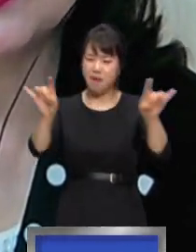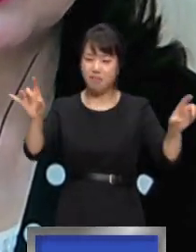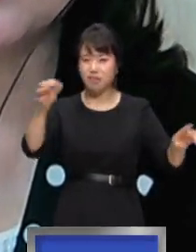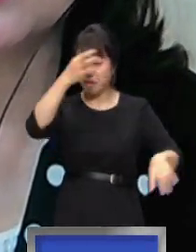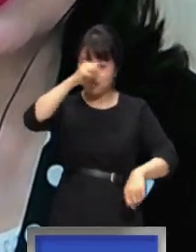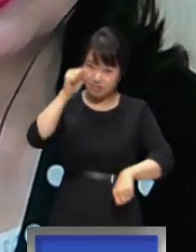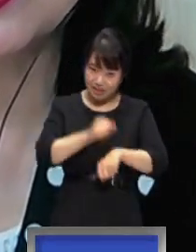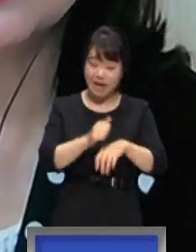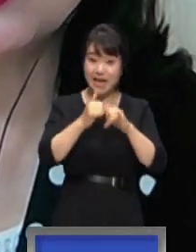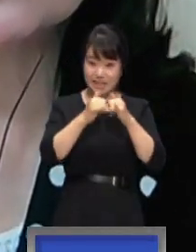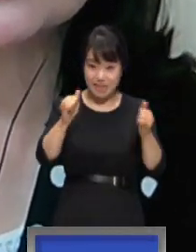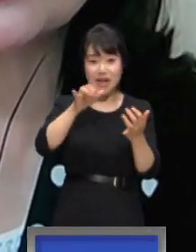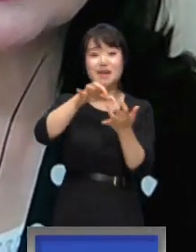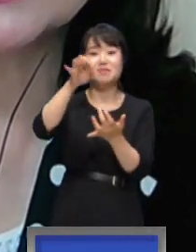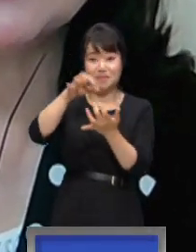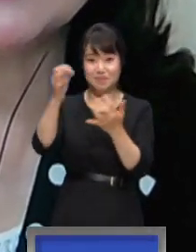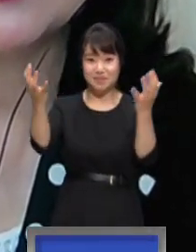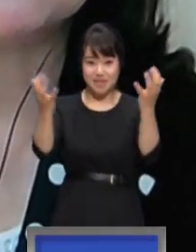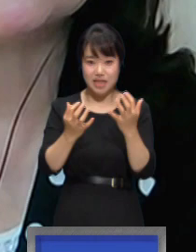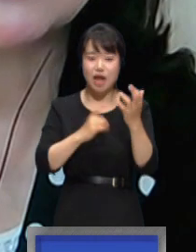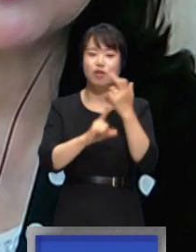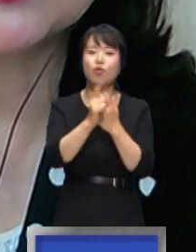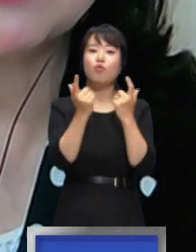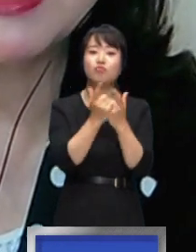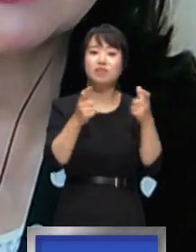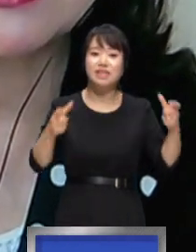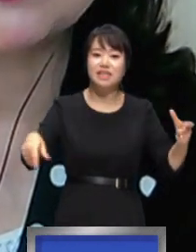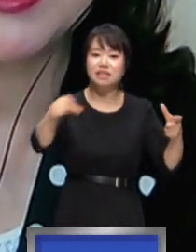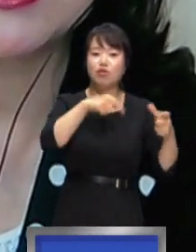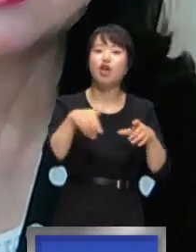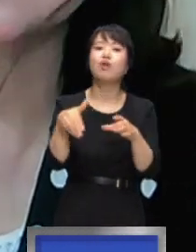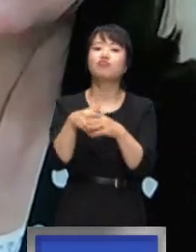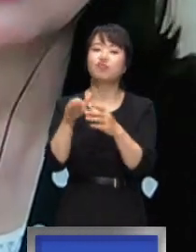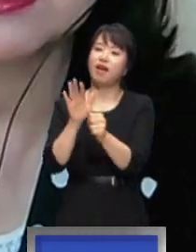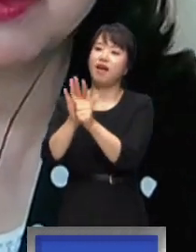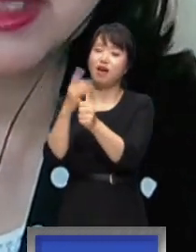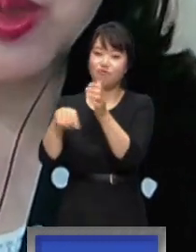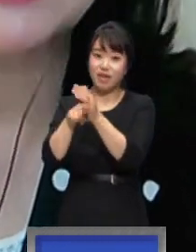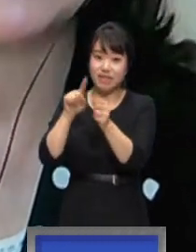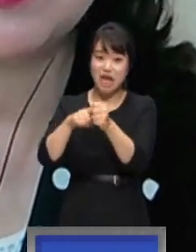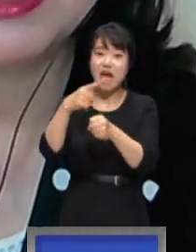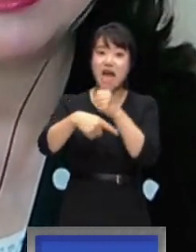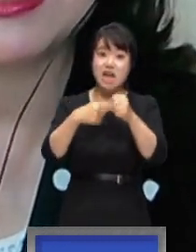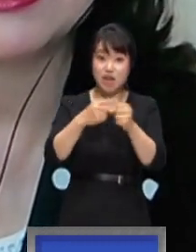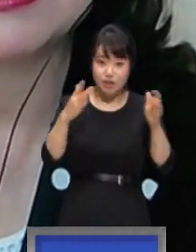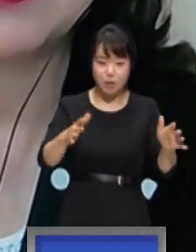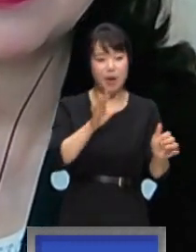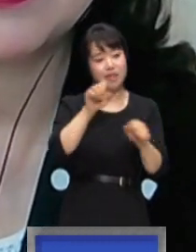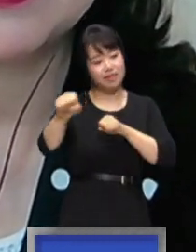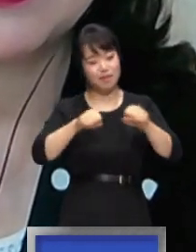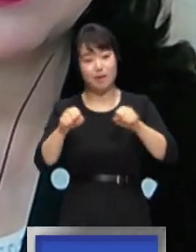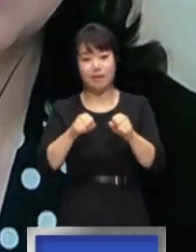소지하고 있는 분들로 동북권 시민들의 문화 공감 향상을 위해 1년간 활동하게 됩니다.